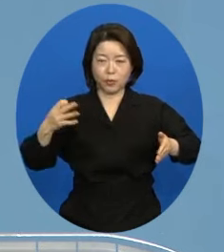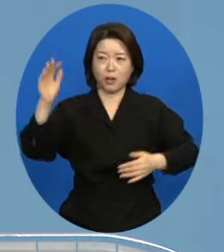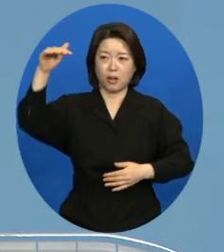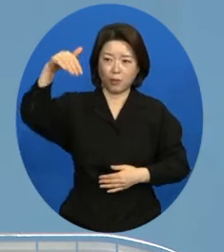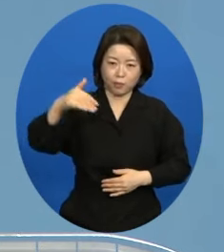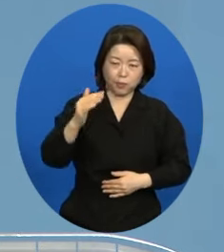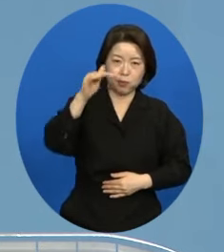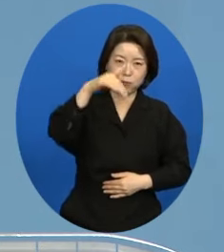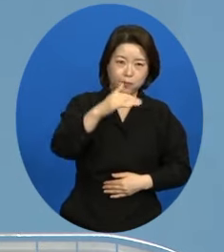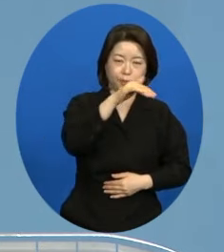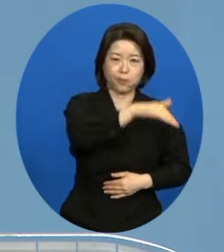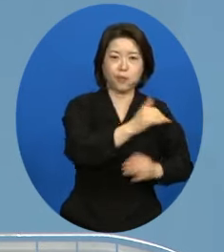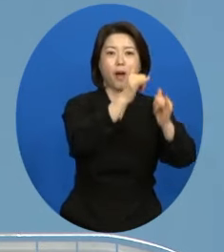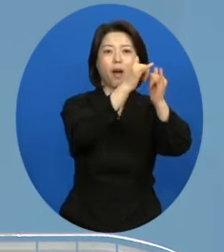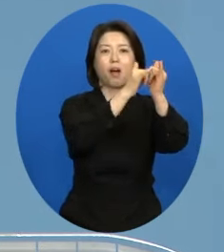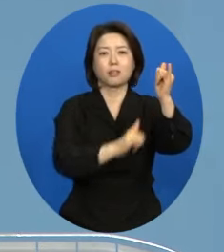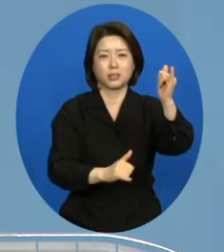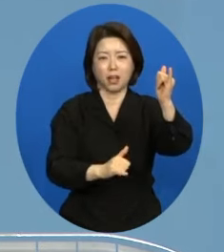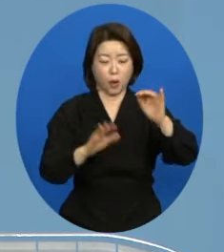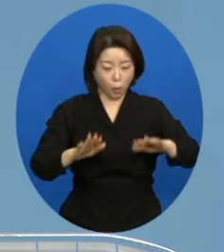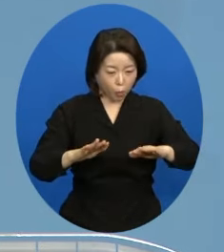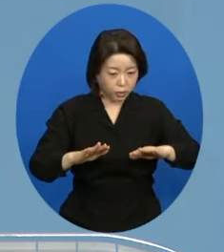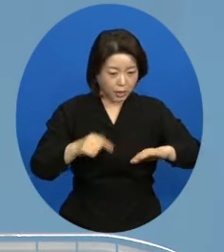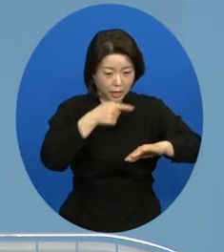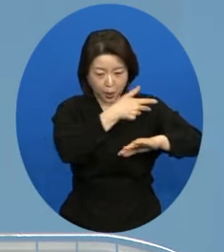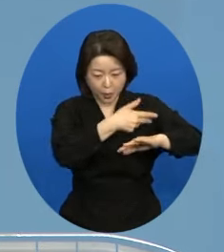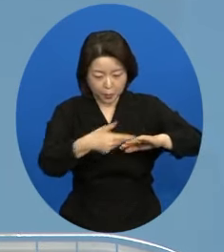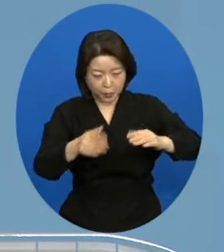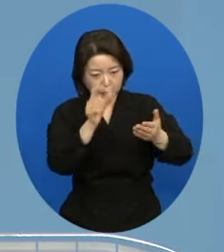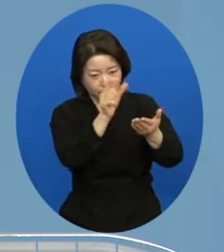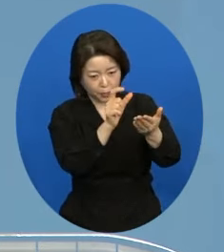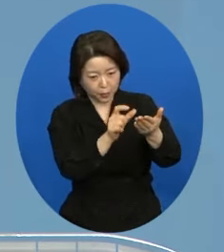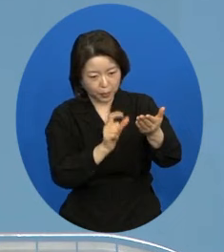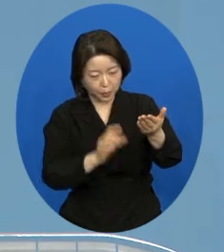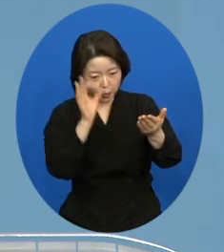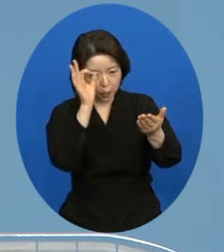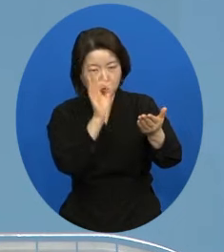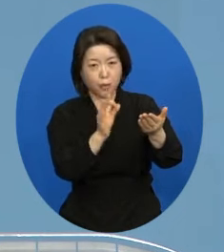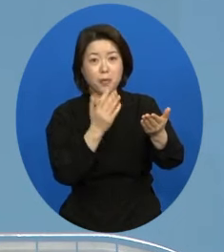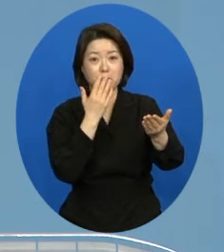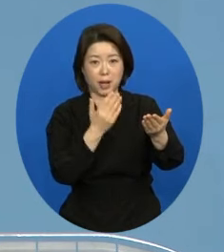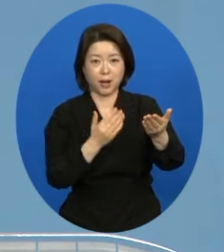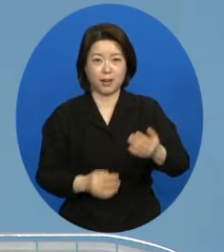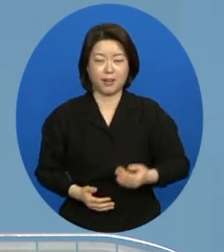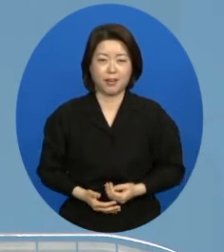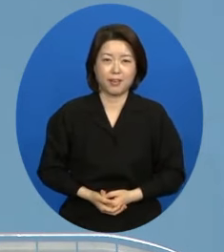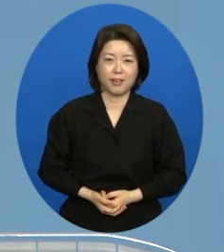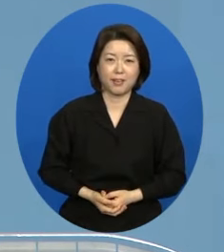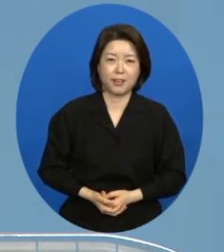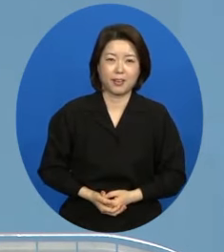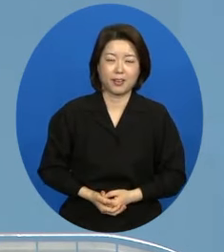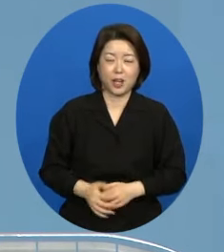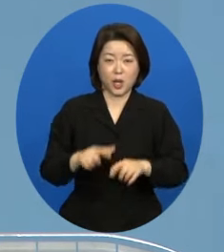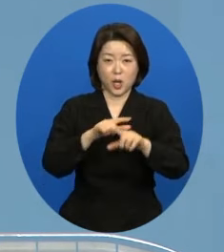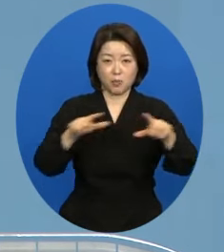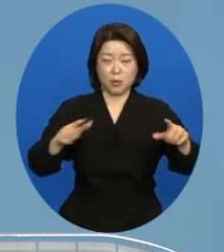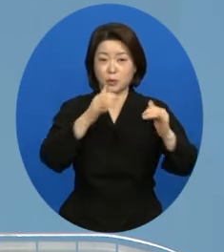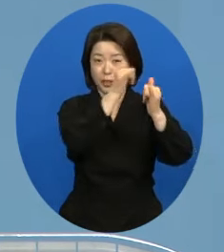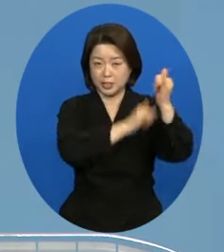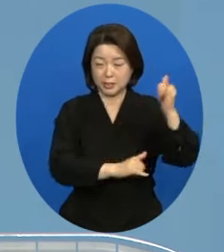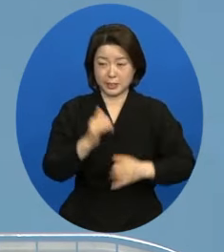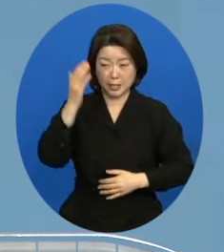역사를 늘 개불을 통해서 발견을 하게 됩니다 보통이 역사의 명암이